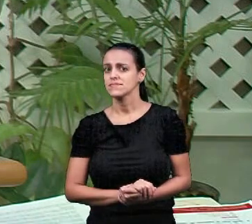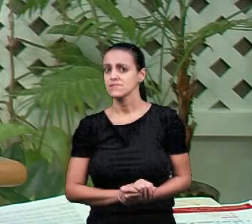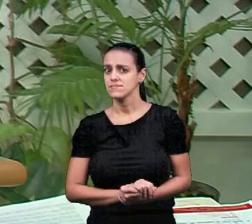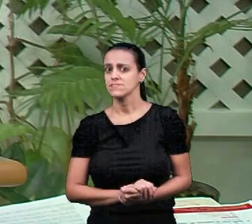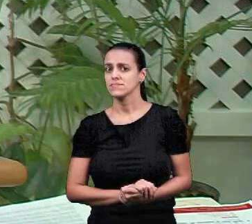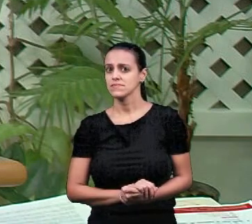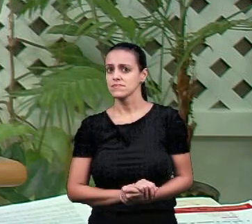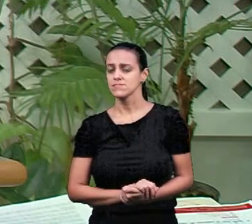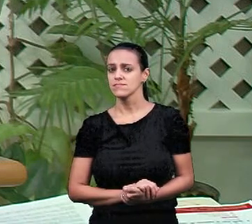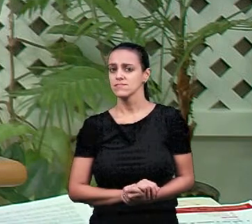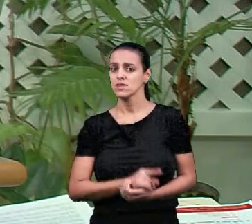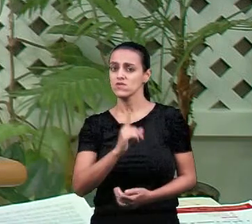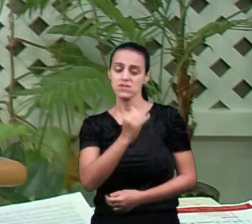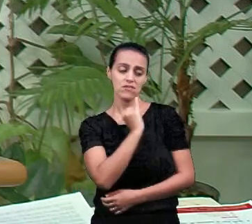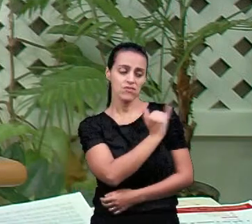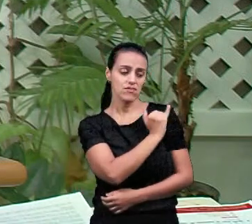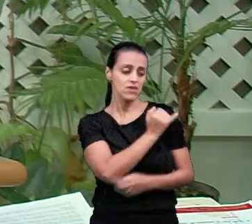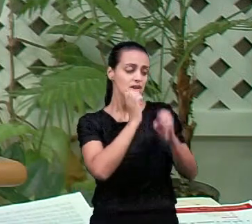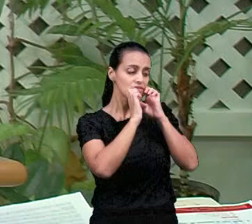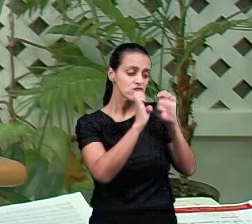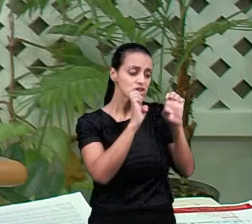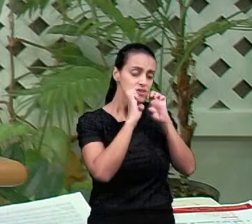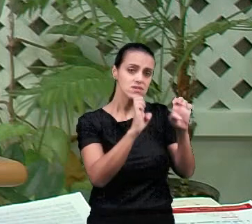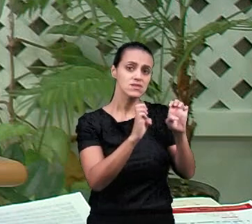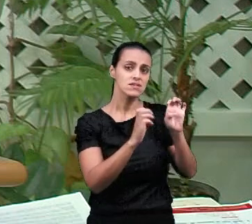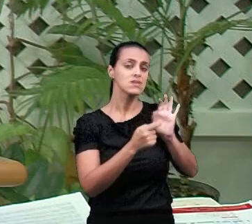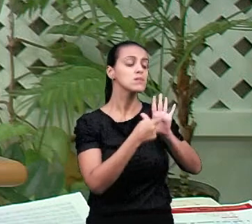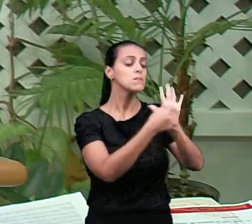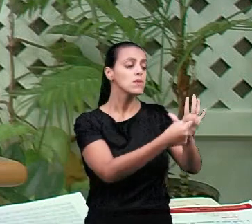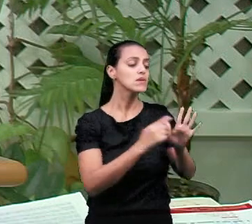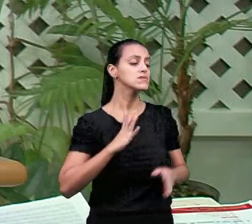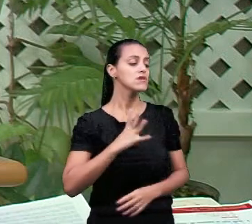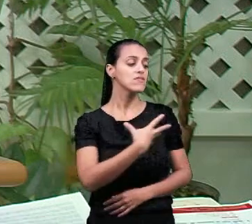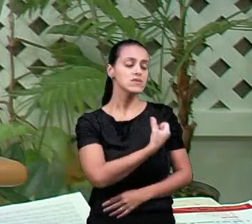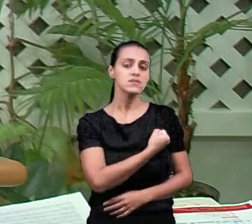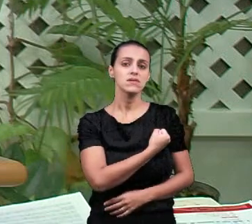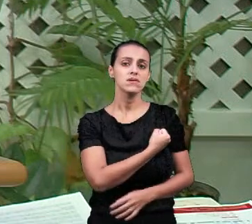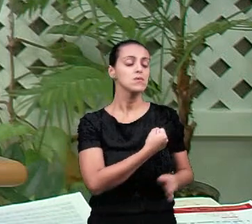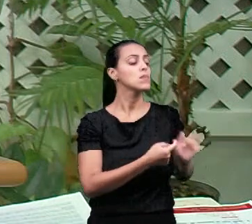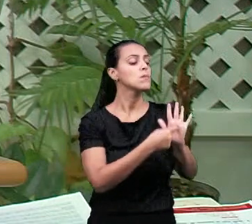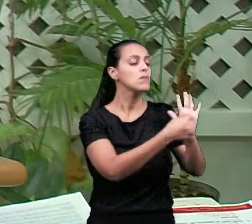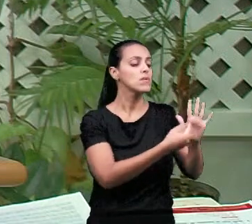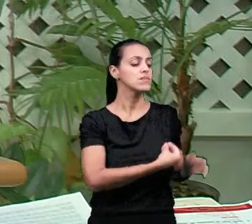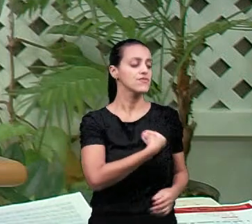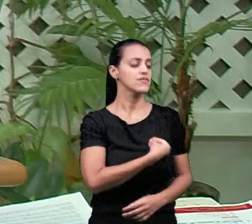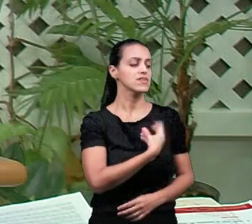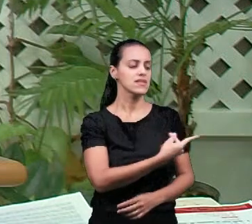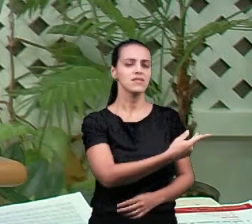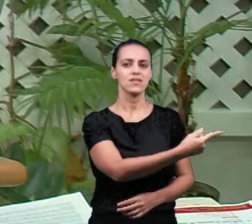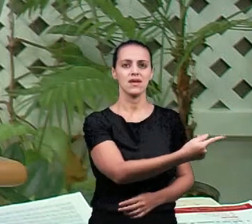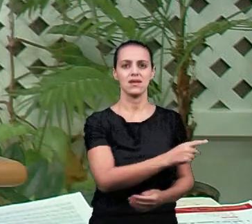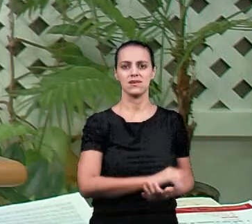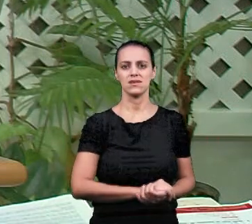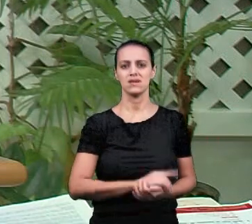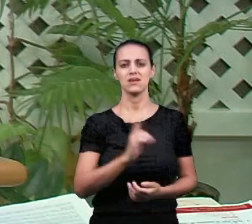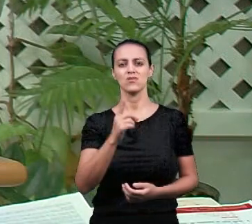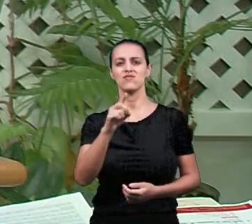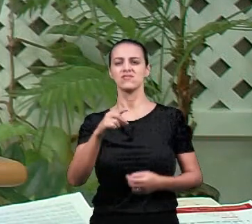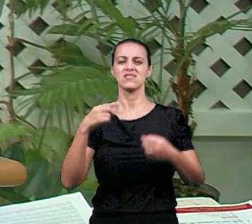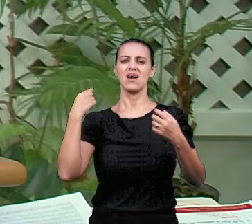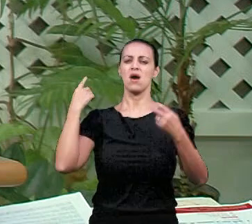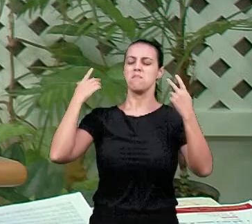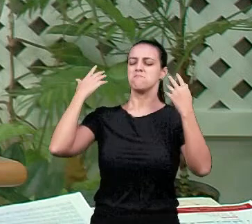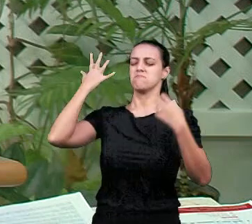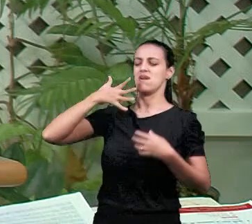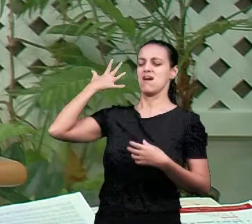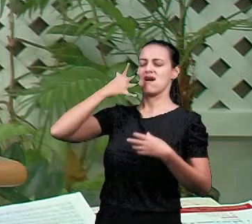celui que, à qui vous êtes en train de parler de la vie éternelle. Vous parlez à un, à l'autre. Non, ce n'est pas celui à qui